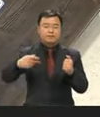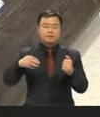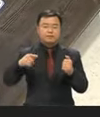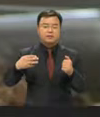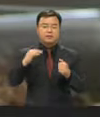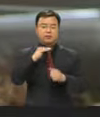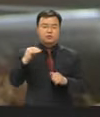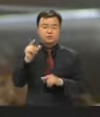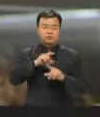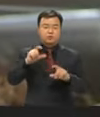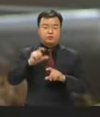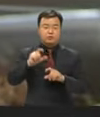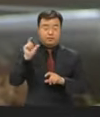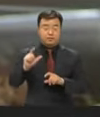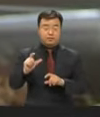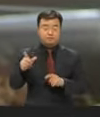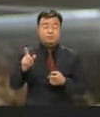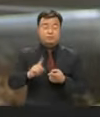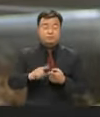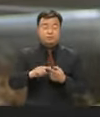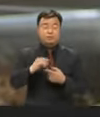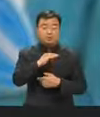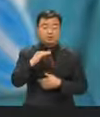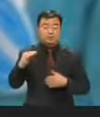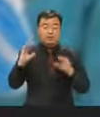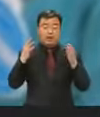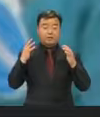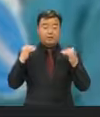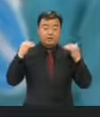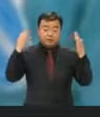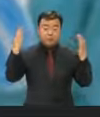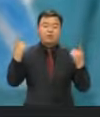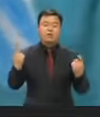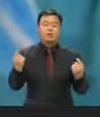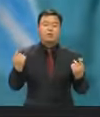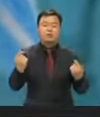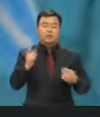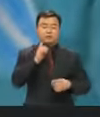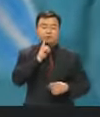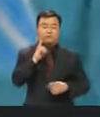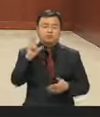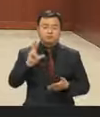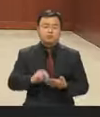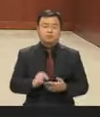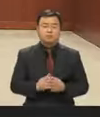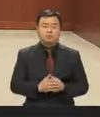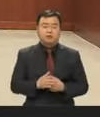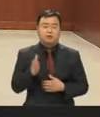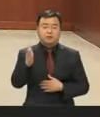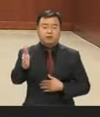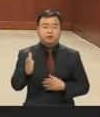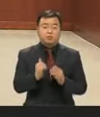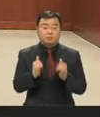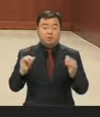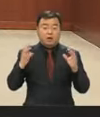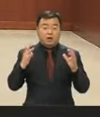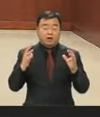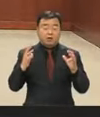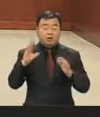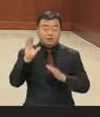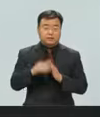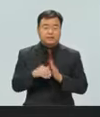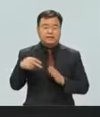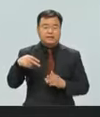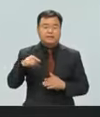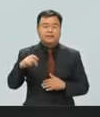제품들에 대해선 아이들도 성인과 똑같은 기준을 적용받고 있다는 겁니다. 전문가들은 어릴수록 세포 분열